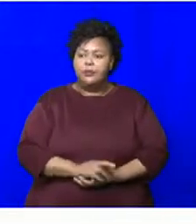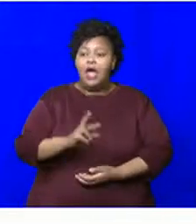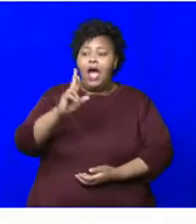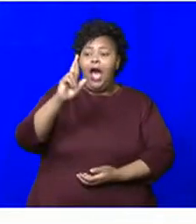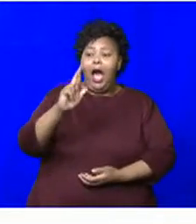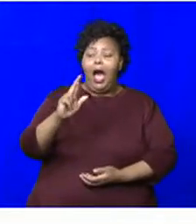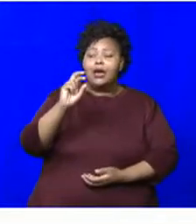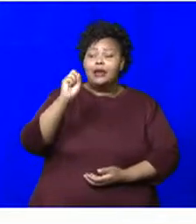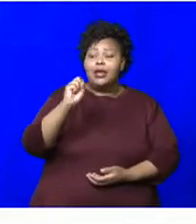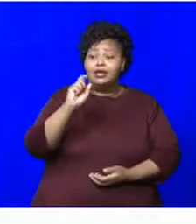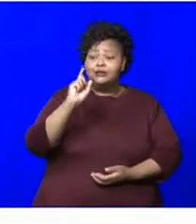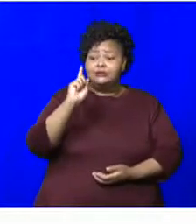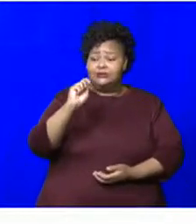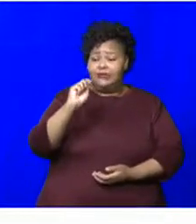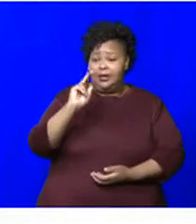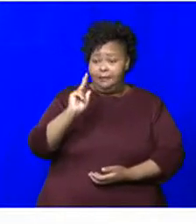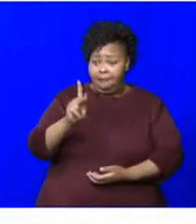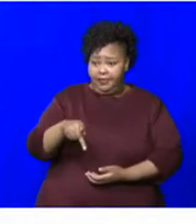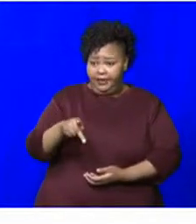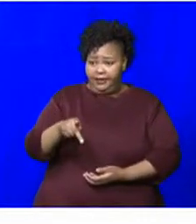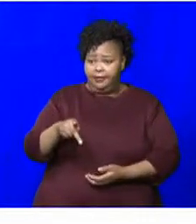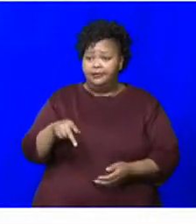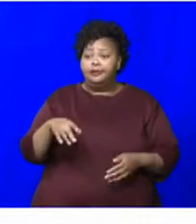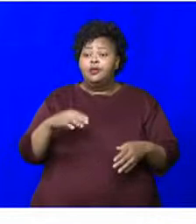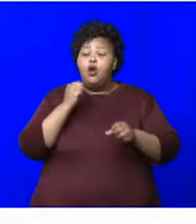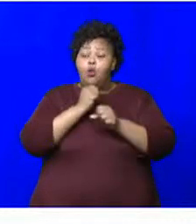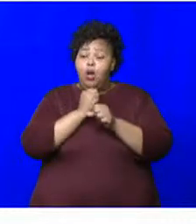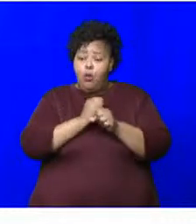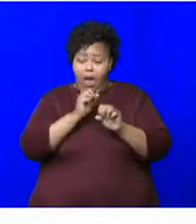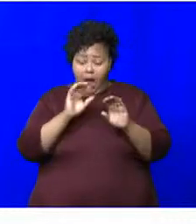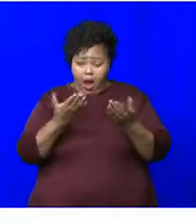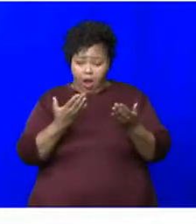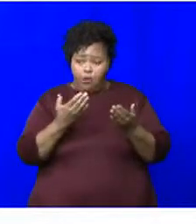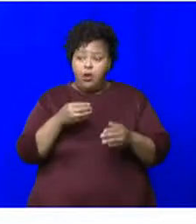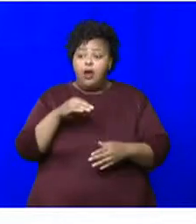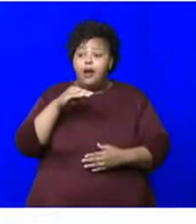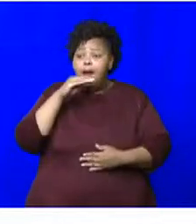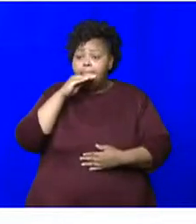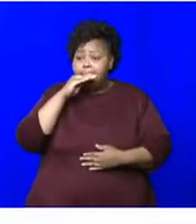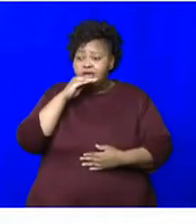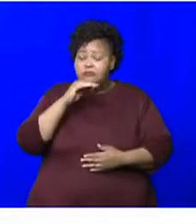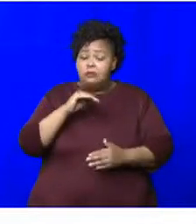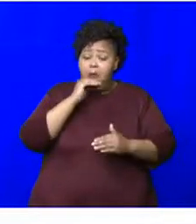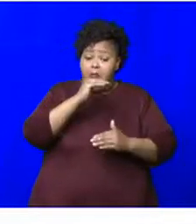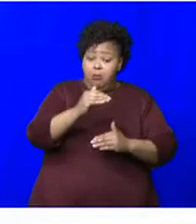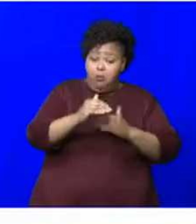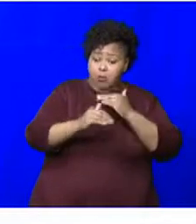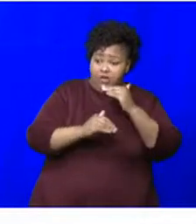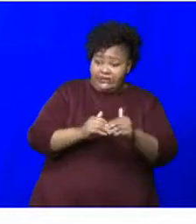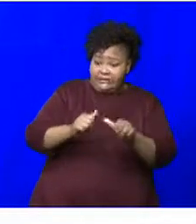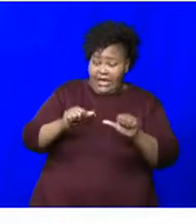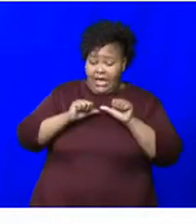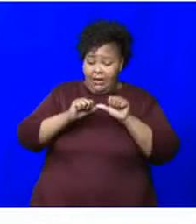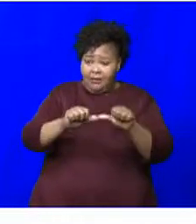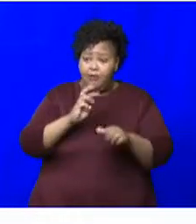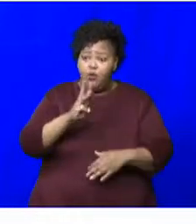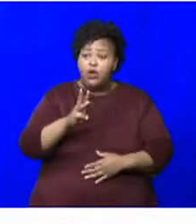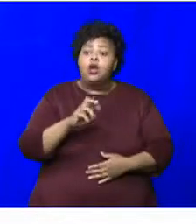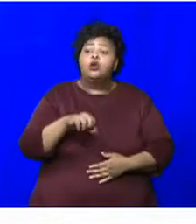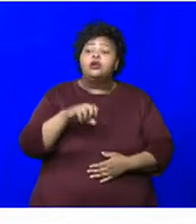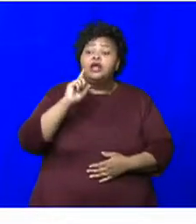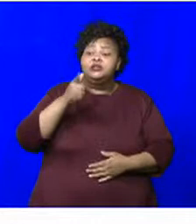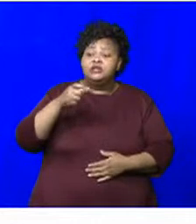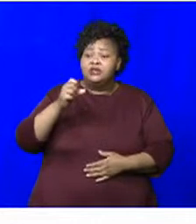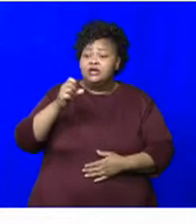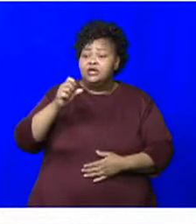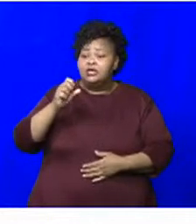firstly, we are engaged in a harmonizing process whereby UNHCS is na RSTP